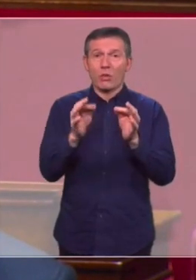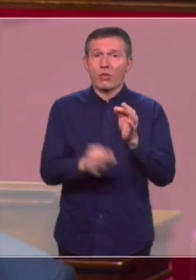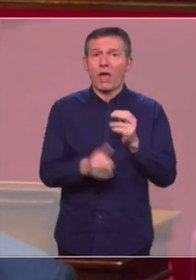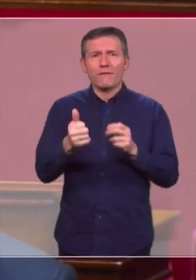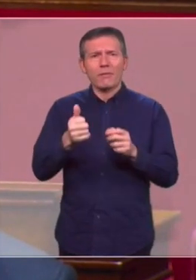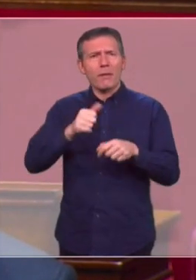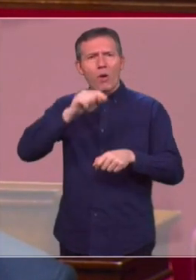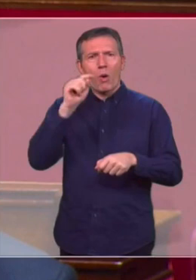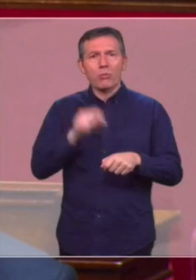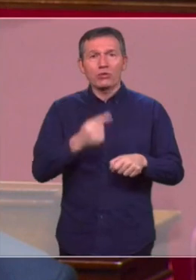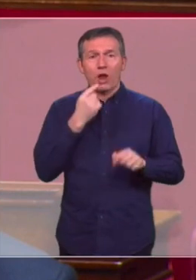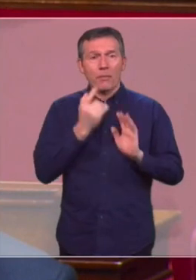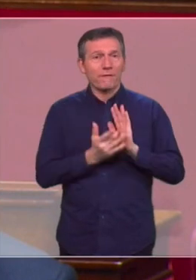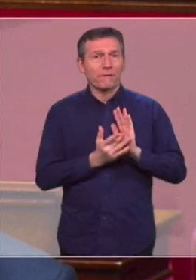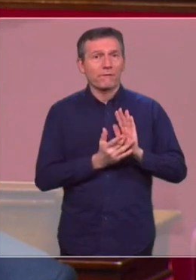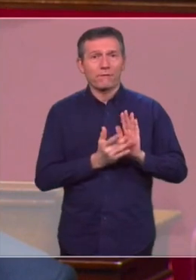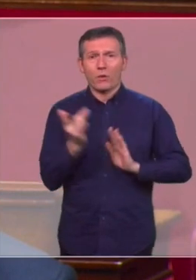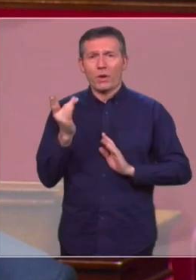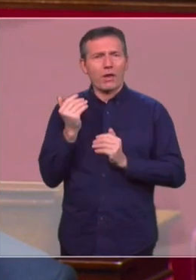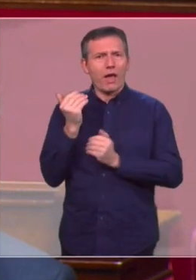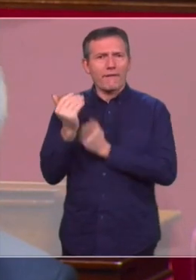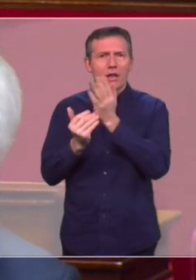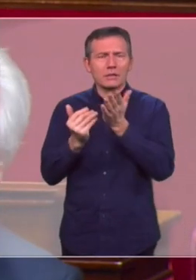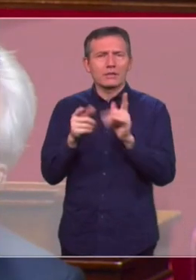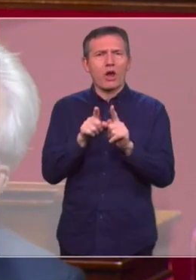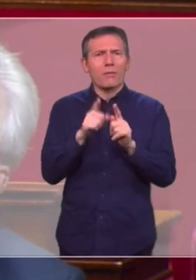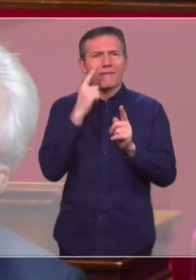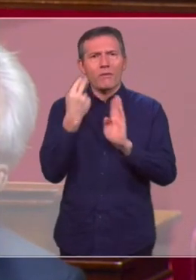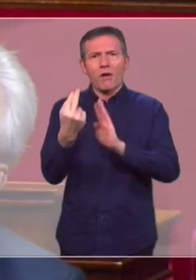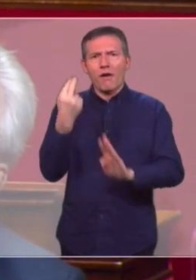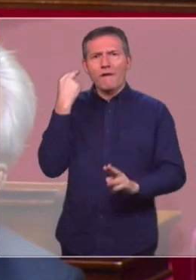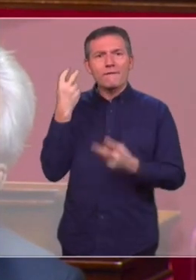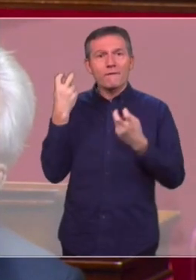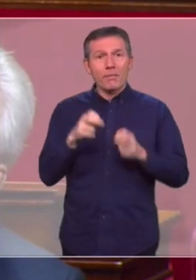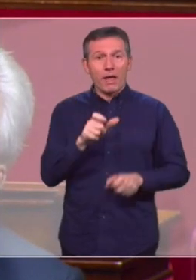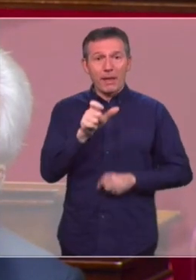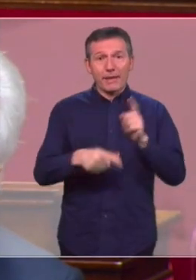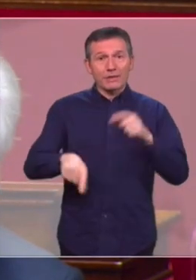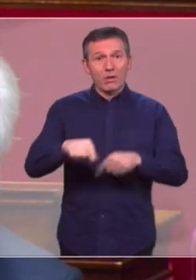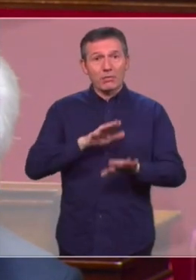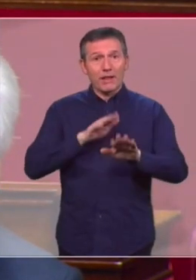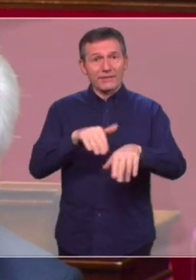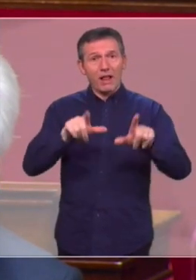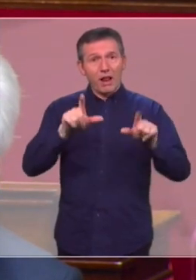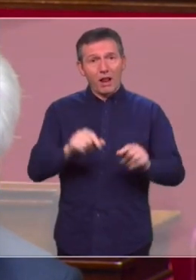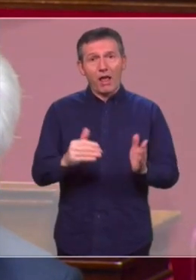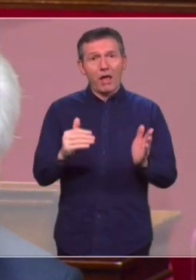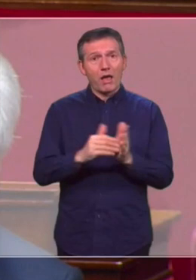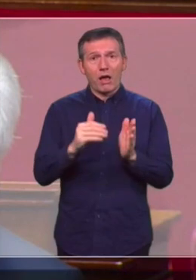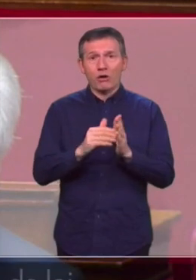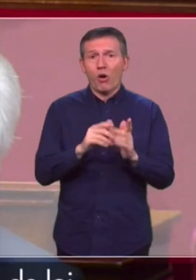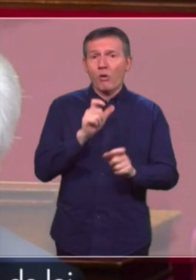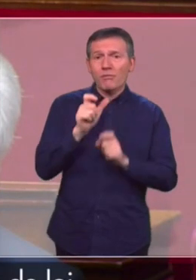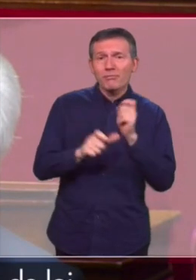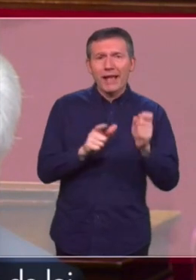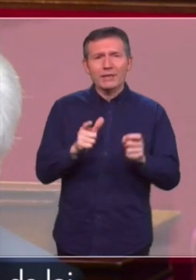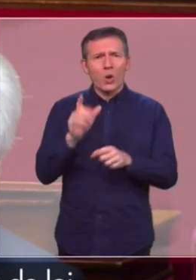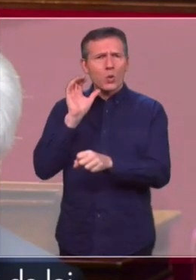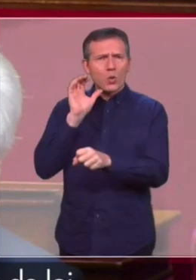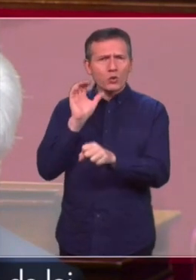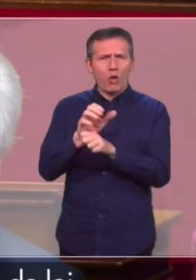choisi la fuite en avant. Ne vous retournez pas. Les manifestants sont toujours là, l'opinion publique vous est toujours